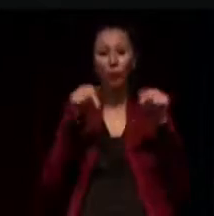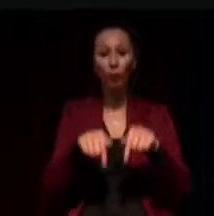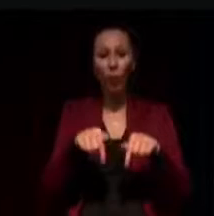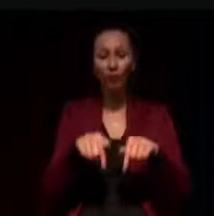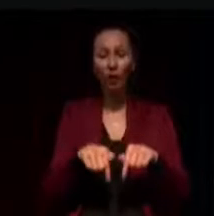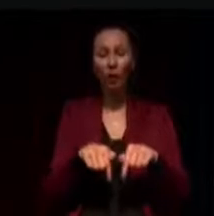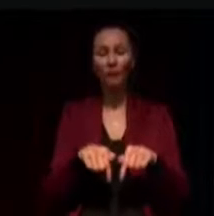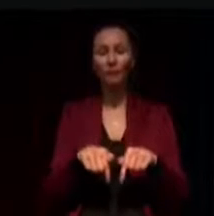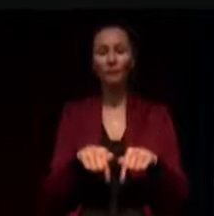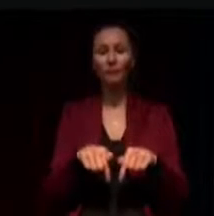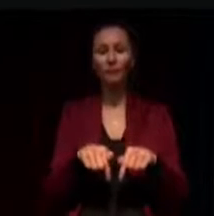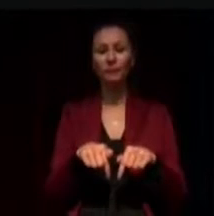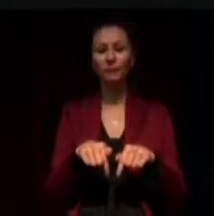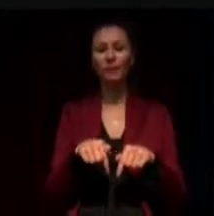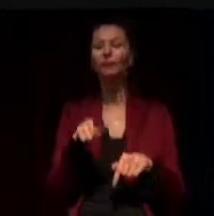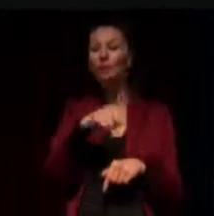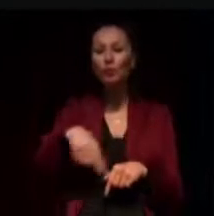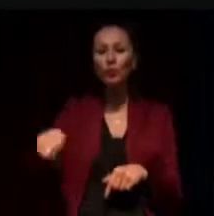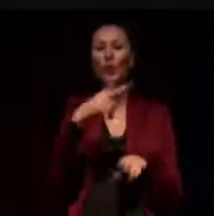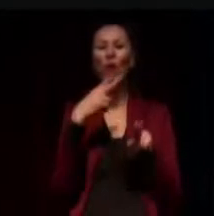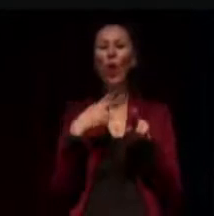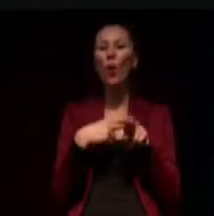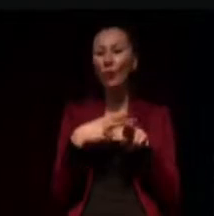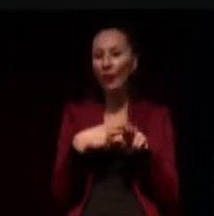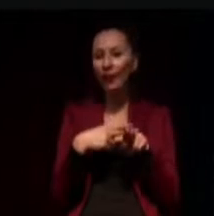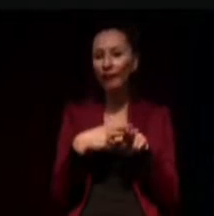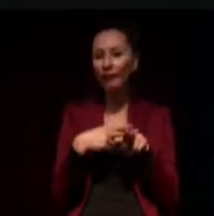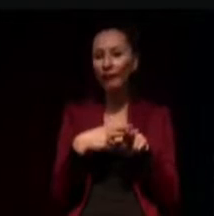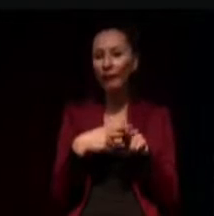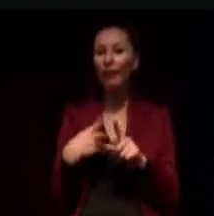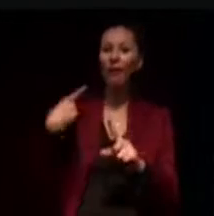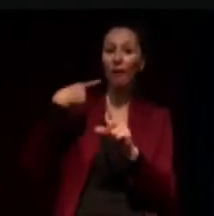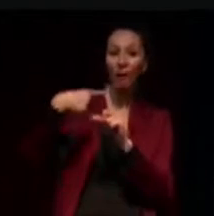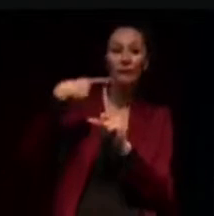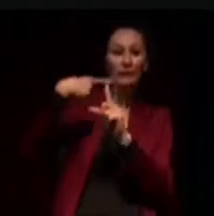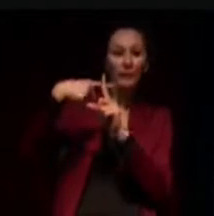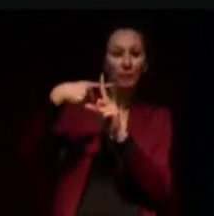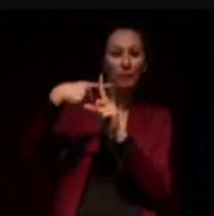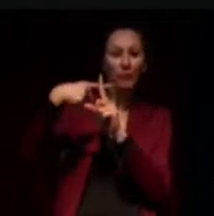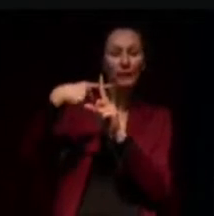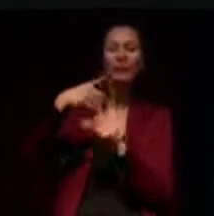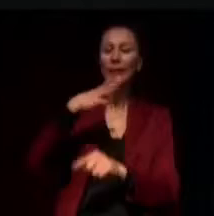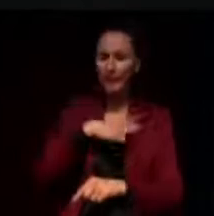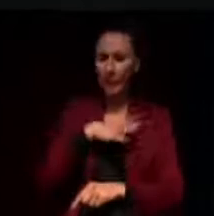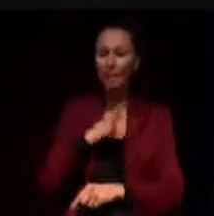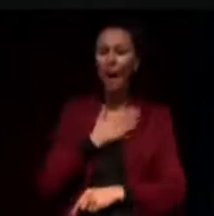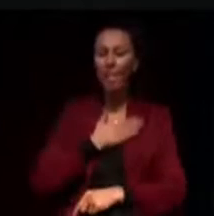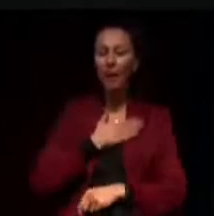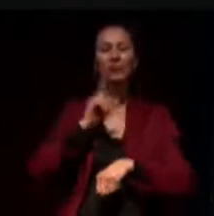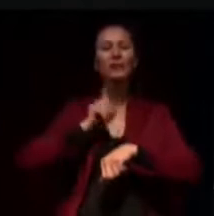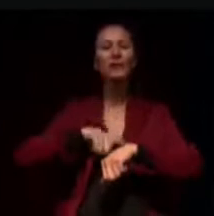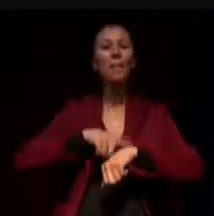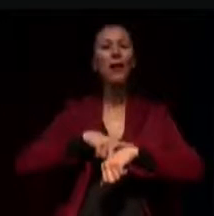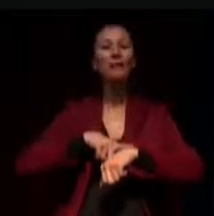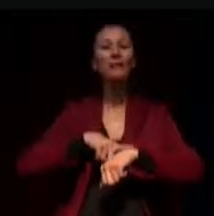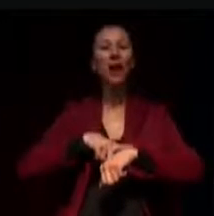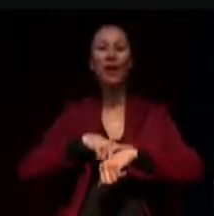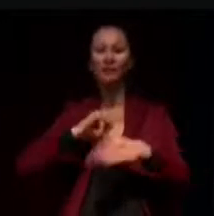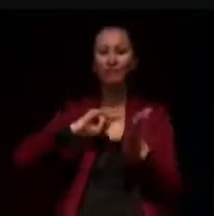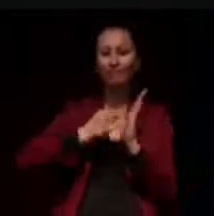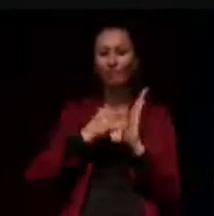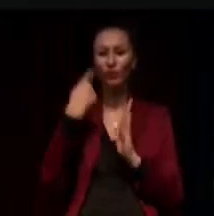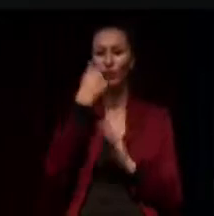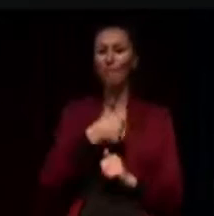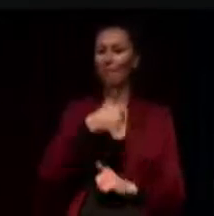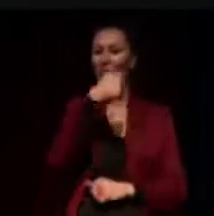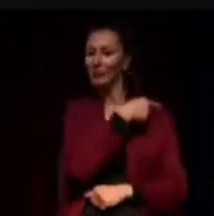burada bunları örnekleri arttırmayı isterim ama zamanı da etkili kullanmak adına